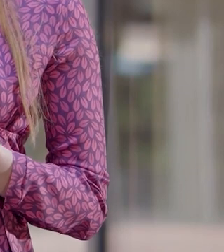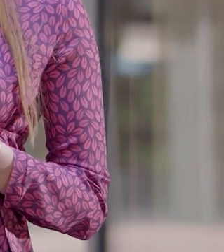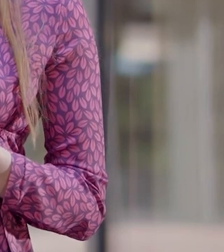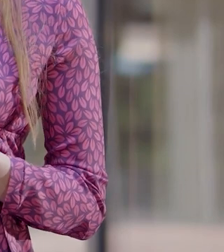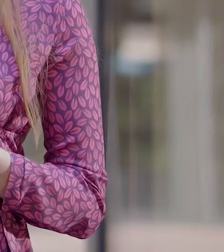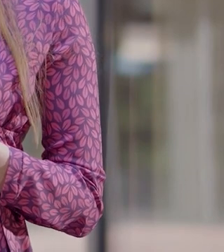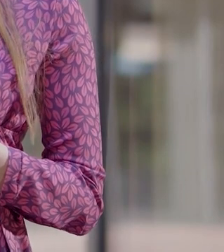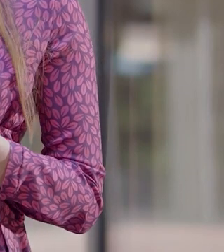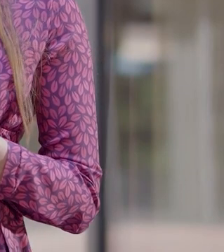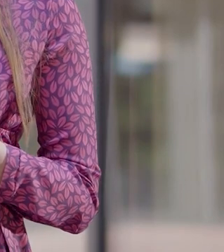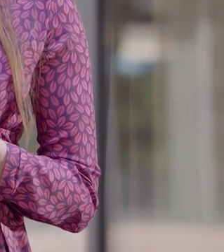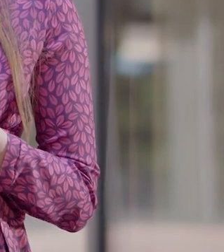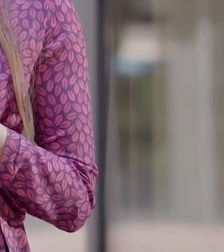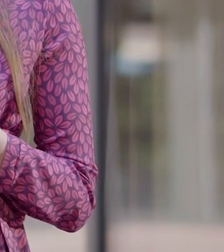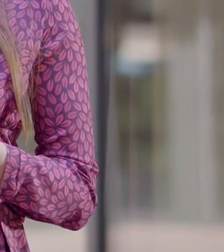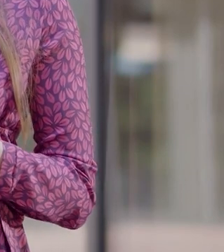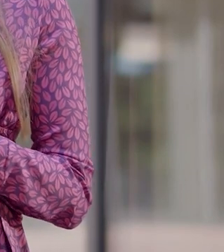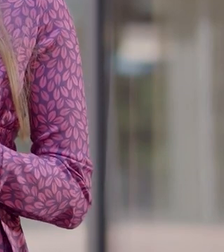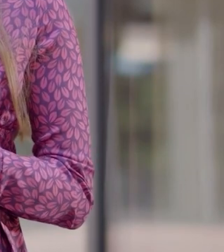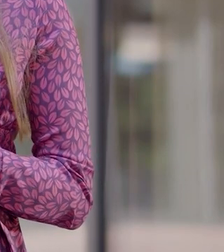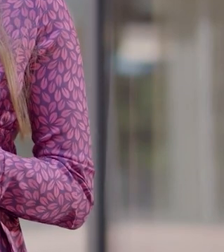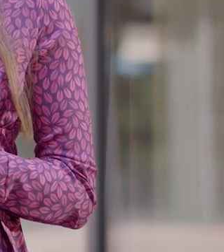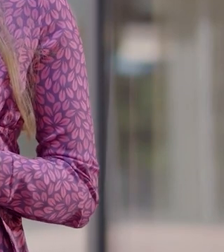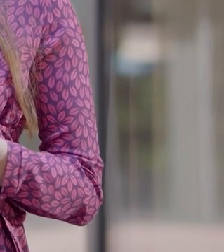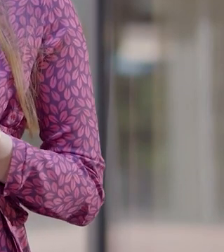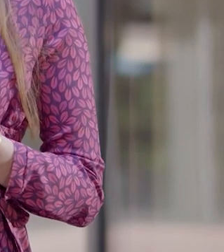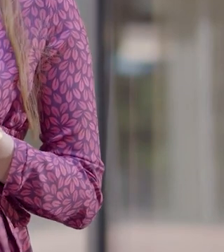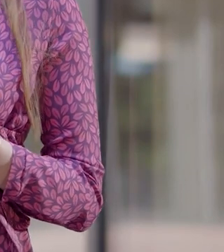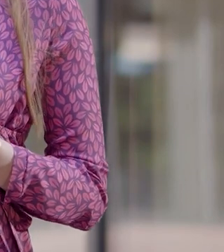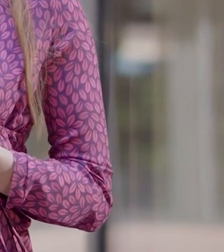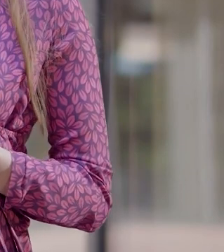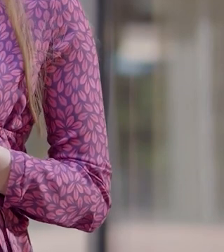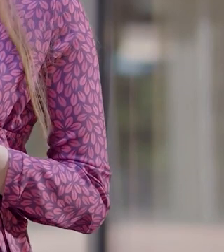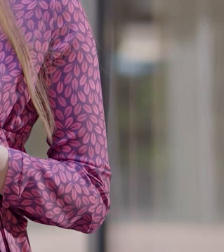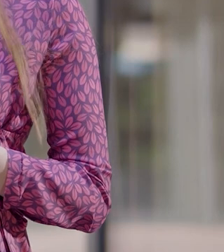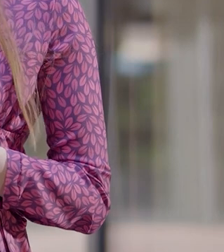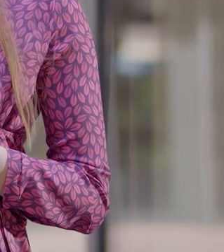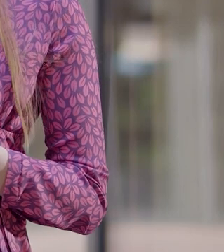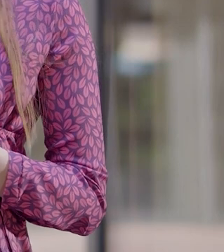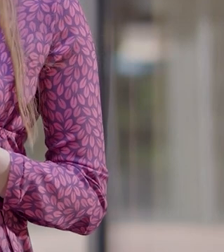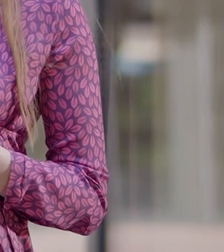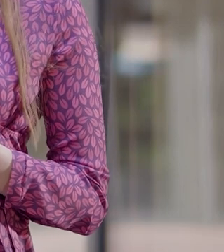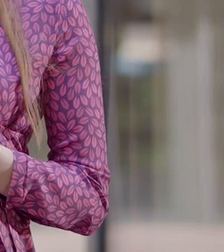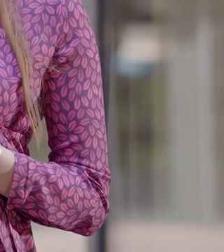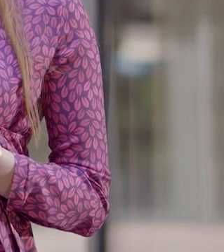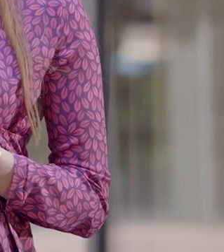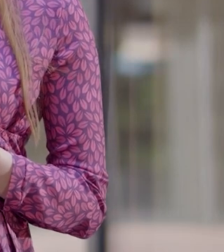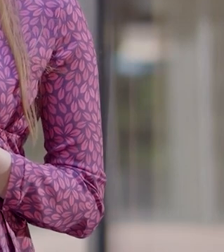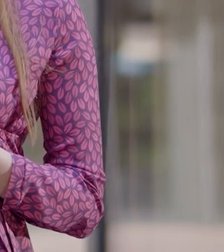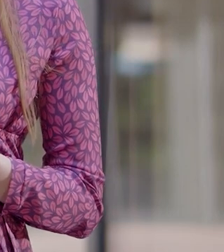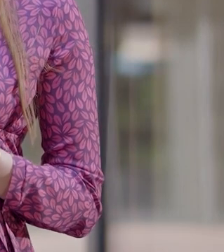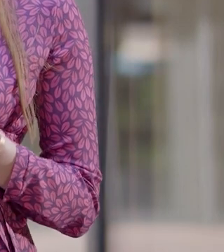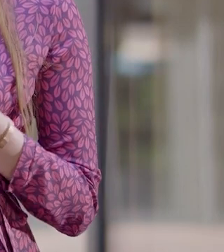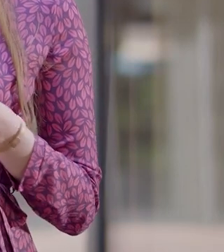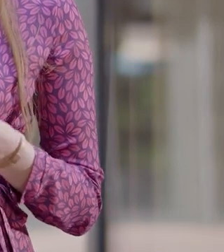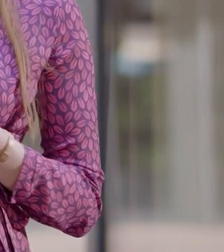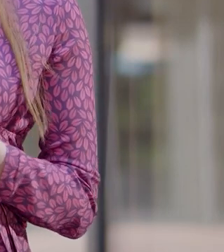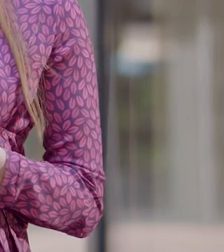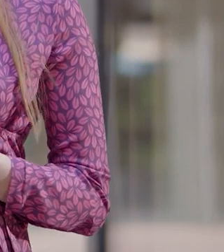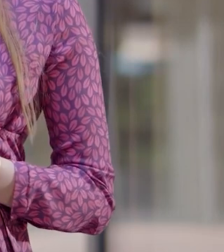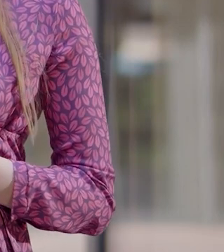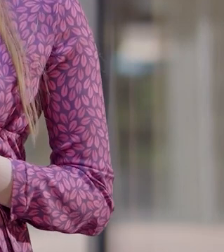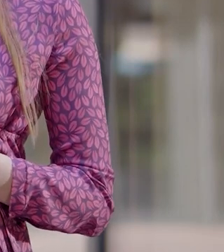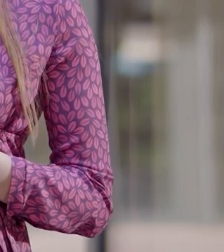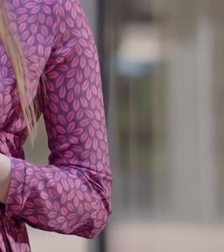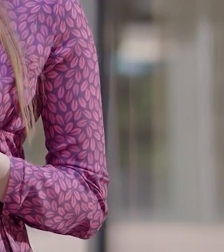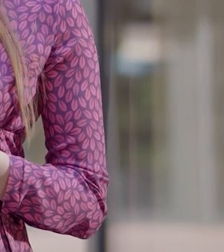rokrocznie organizujemy w czasie wakacyjnym, kiedy studenci docelowo mają troszeczkę więcej czasu i mogą właśnie poprzez